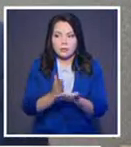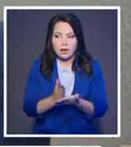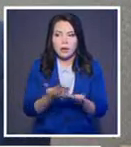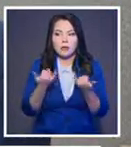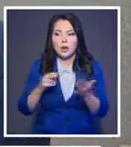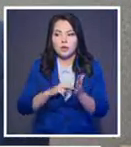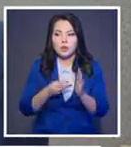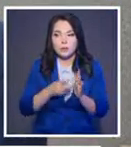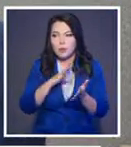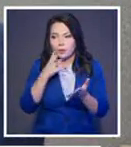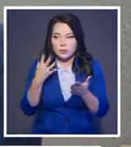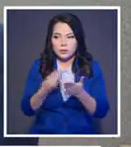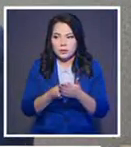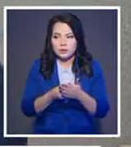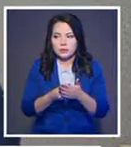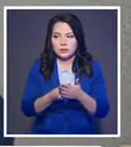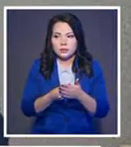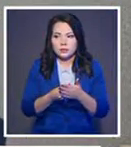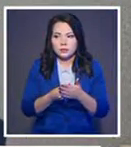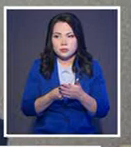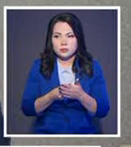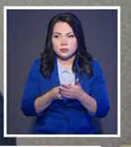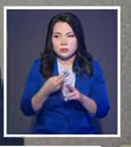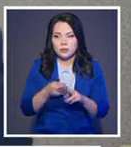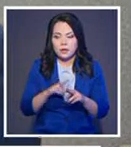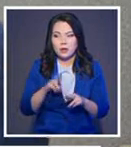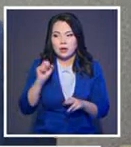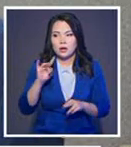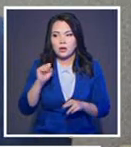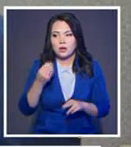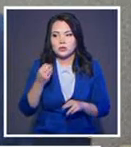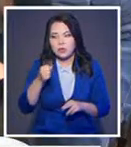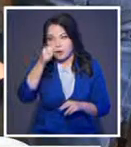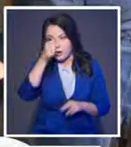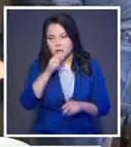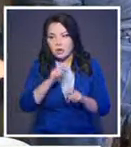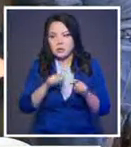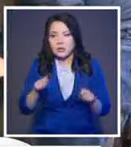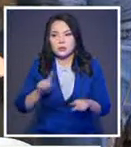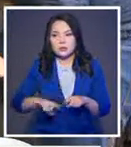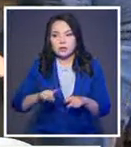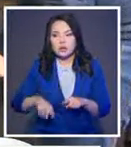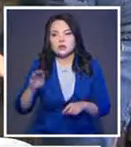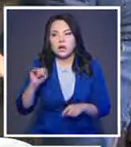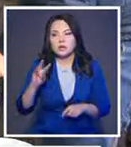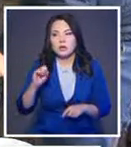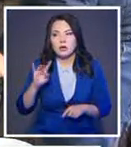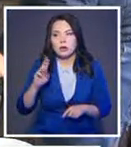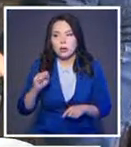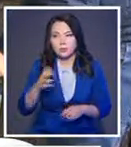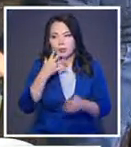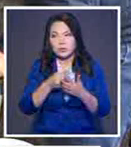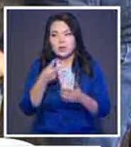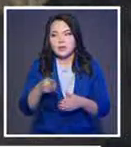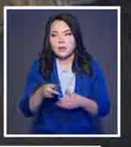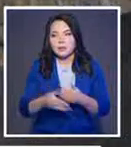бұл жоба осы қараша айында ашылу жоспарланды. Жалпы Жаңаарқа ауданы бойынша қазір 2000-ға